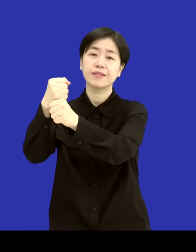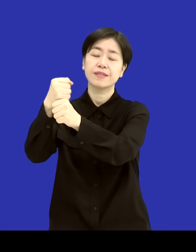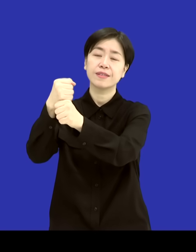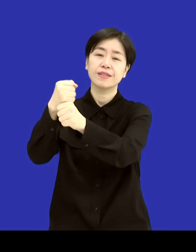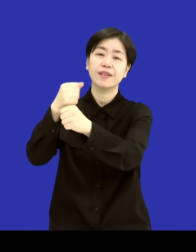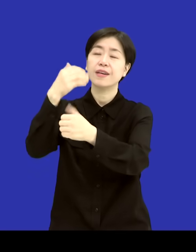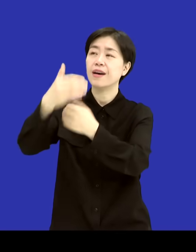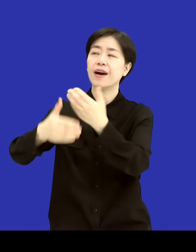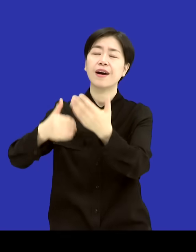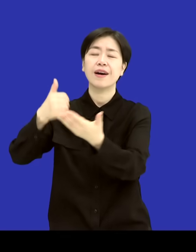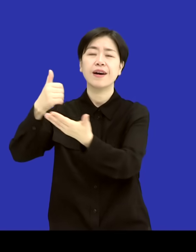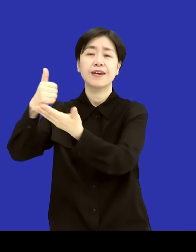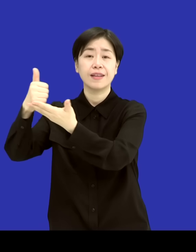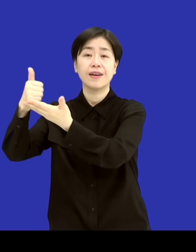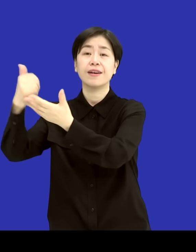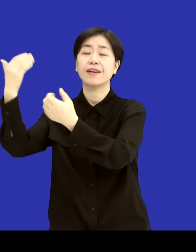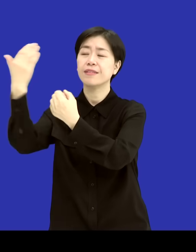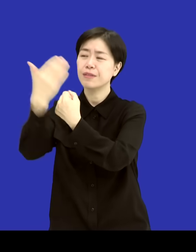붙드시는